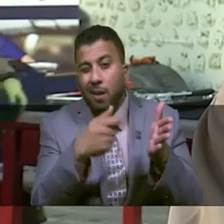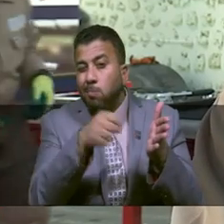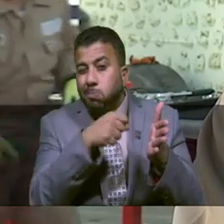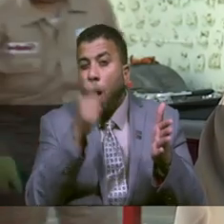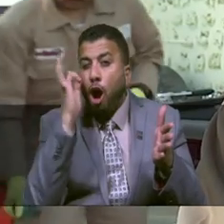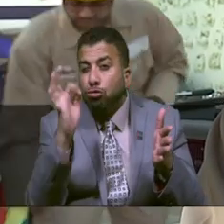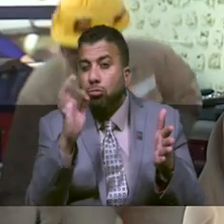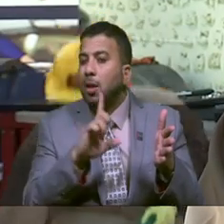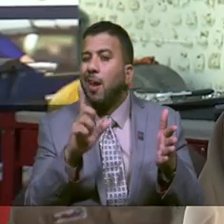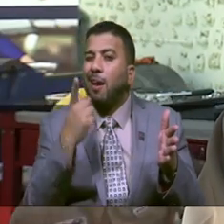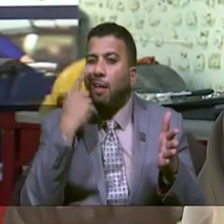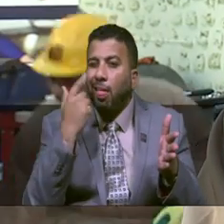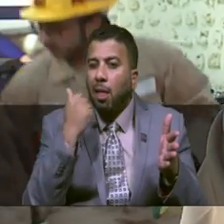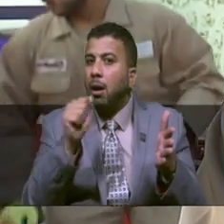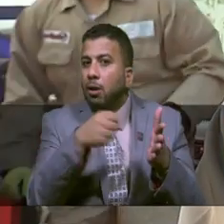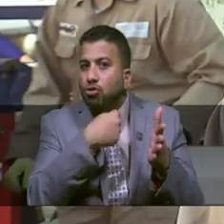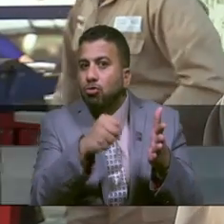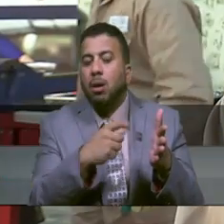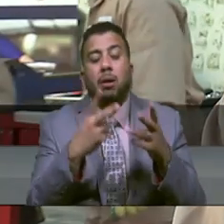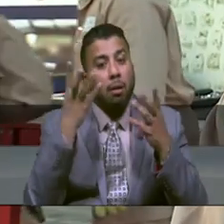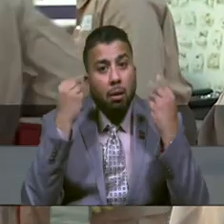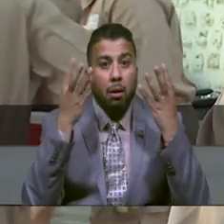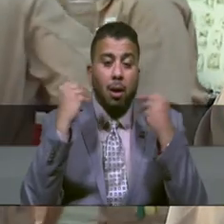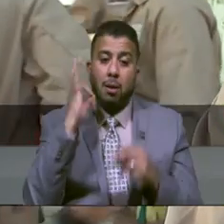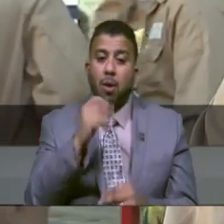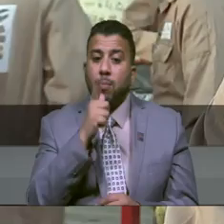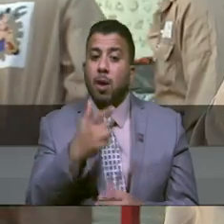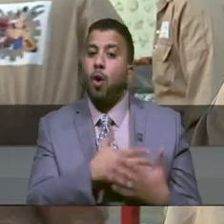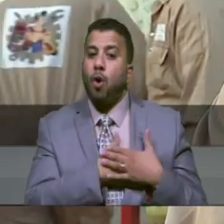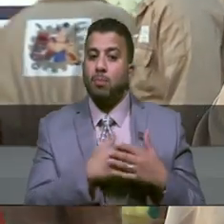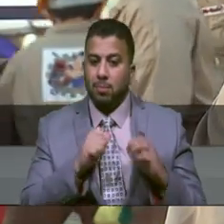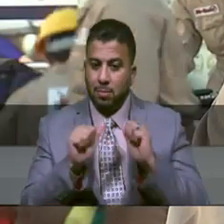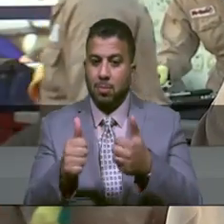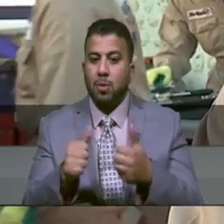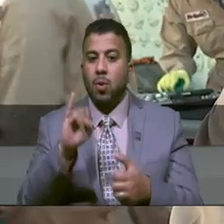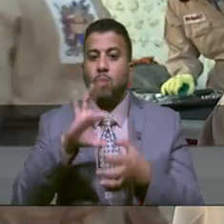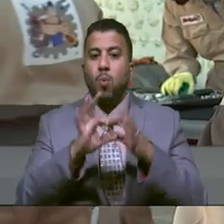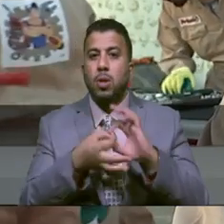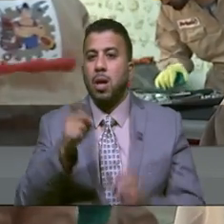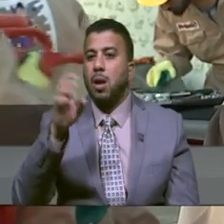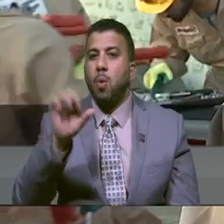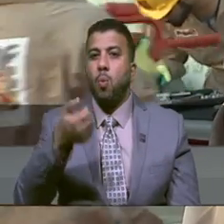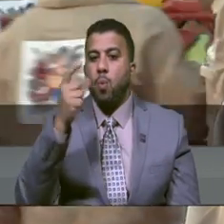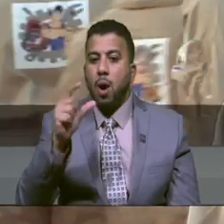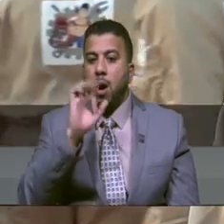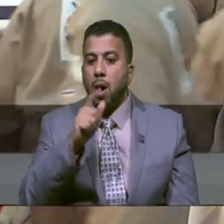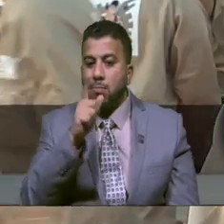في الميكانيك مدتها الحين 14 سنة الحمد لله، وحبيت أشارك ويا مؤسسة رواد ودعم من توب